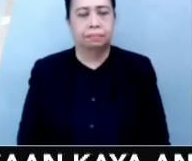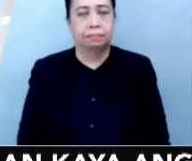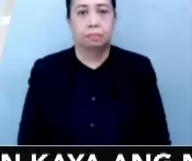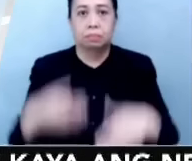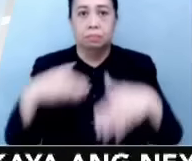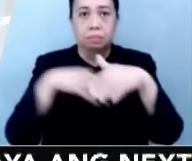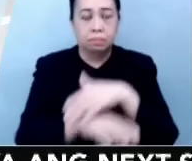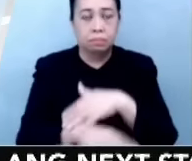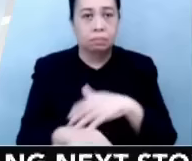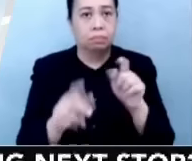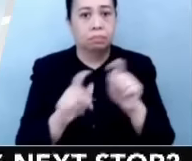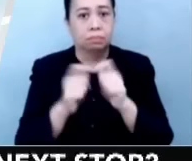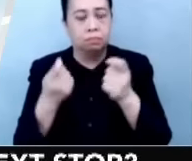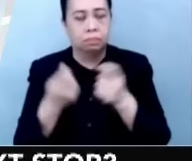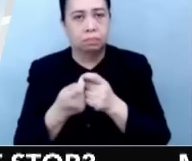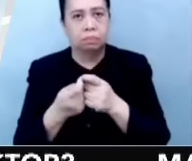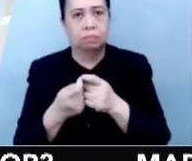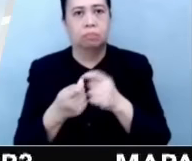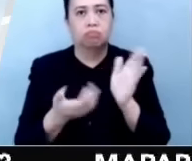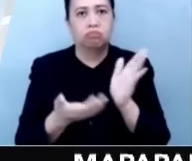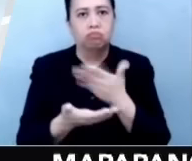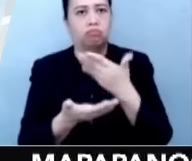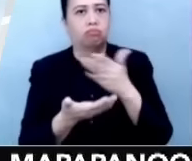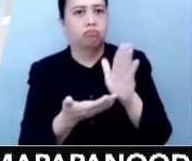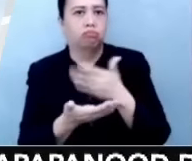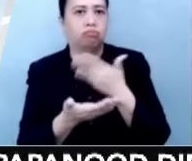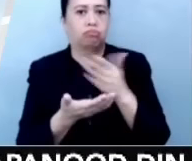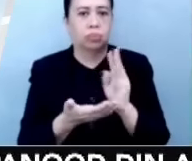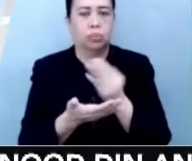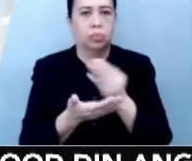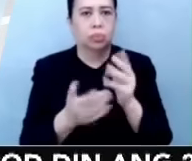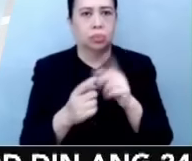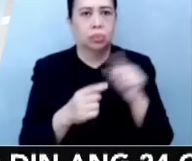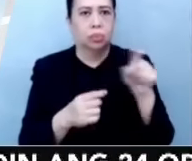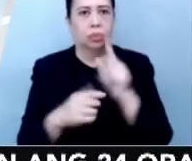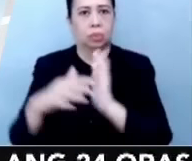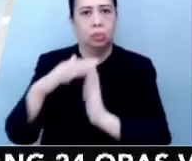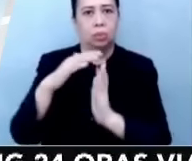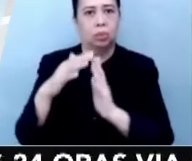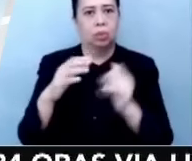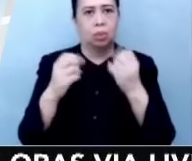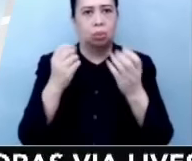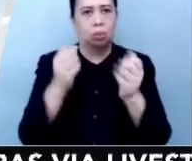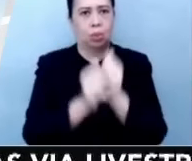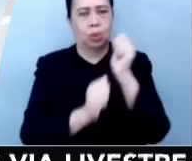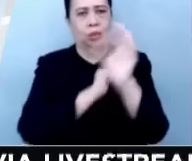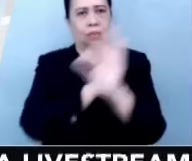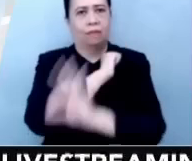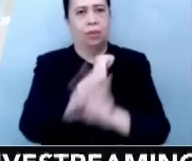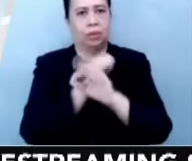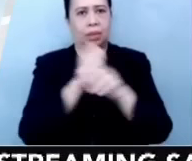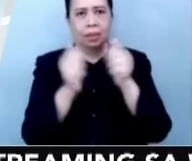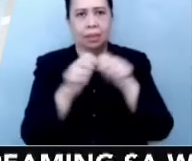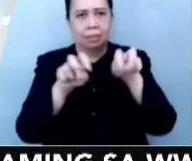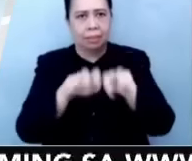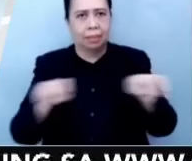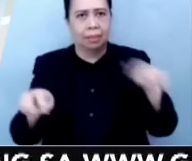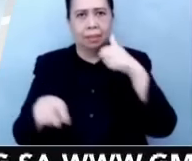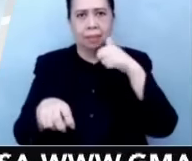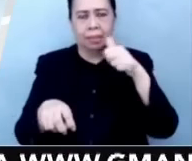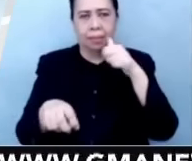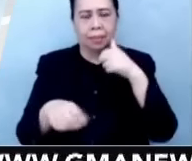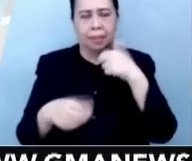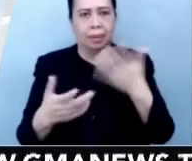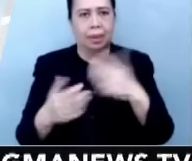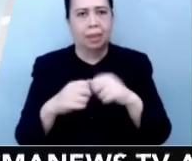team, tumutugtog pa ang musika at ang mga parokyanong halos puro dayuhan katabi ang mga babaeng entertainer, abalat